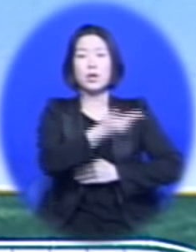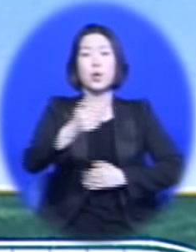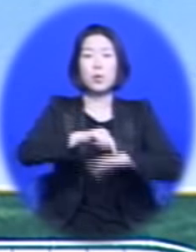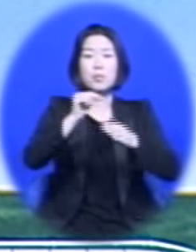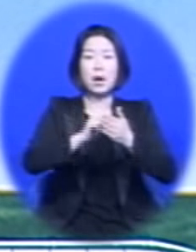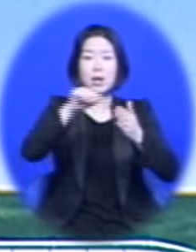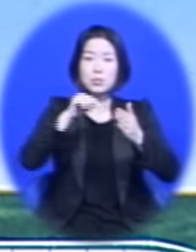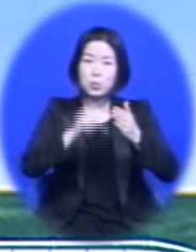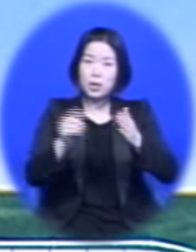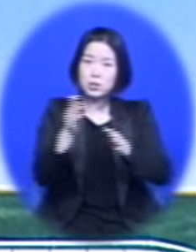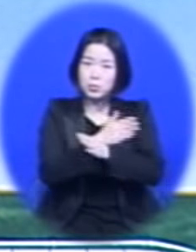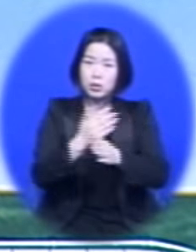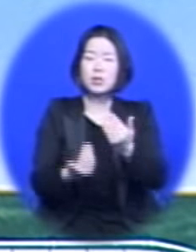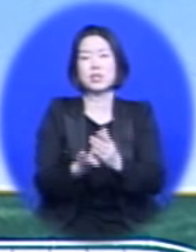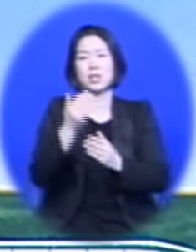됩니다.